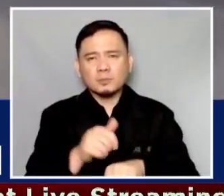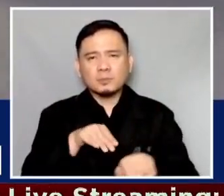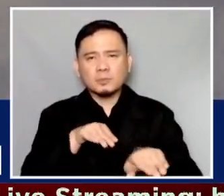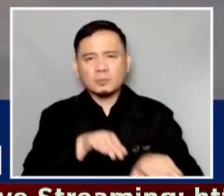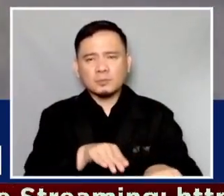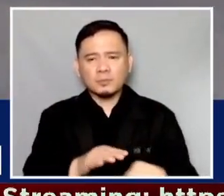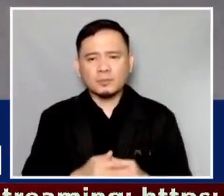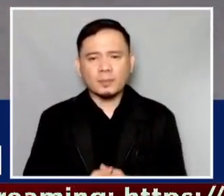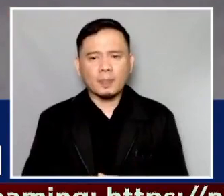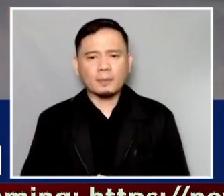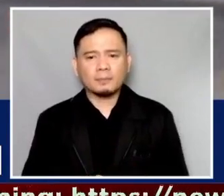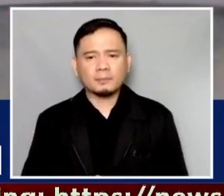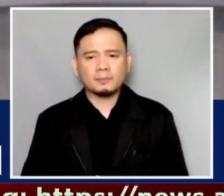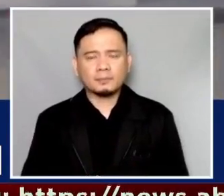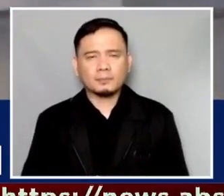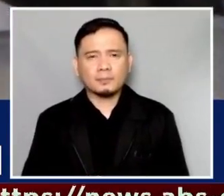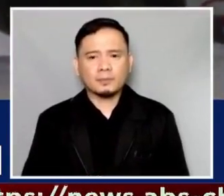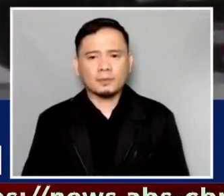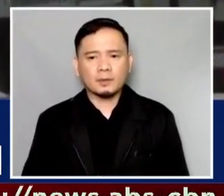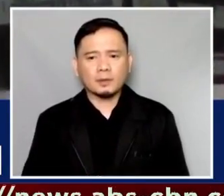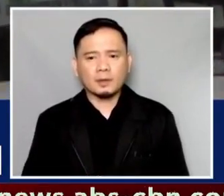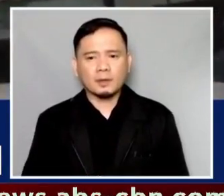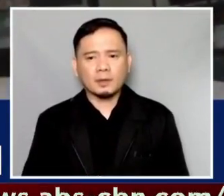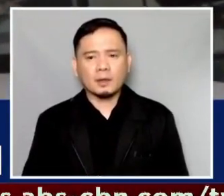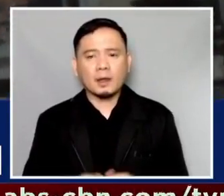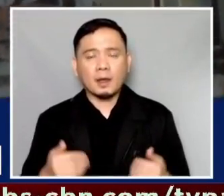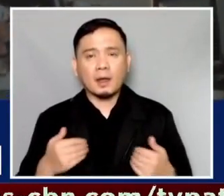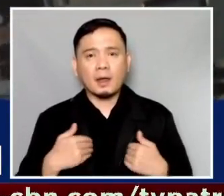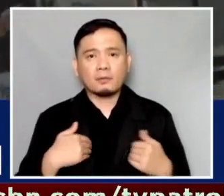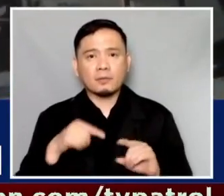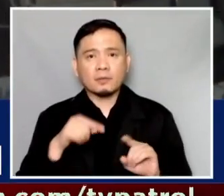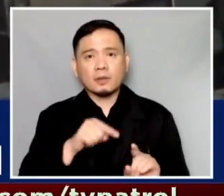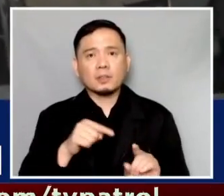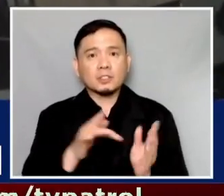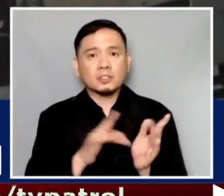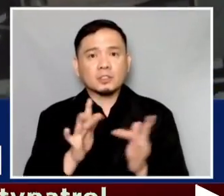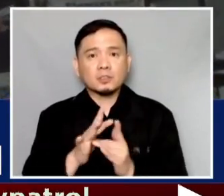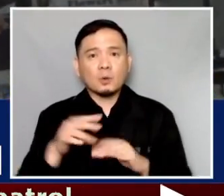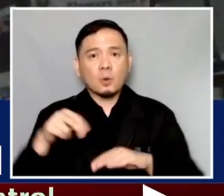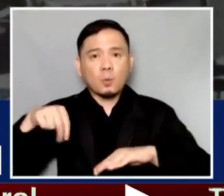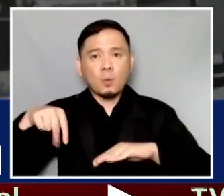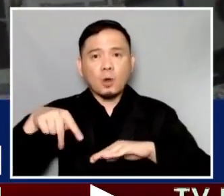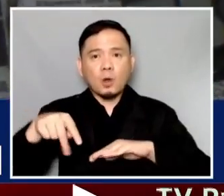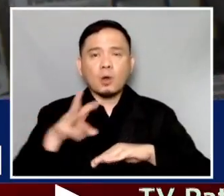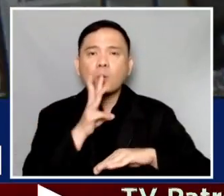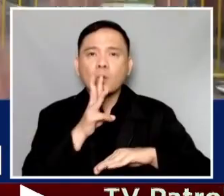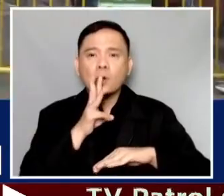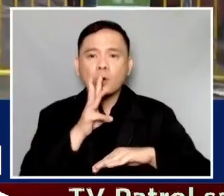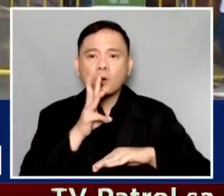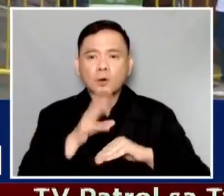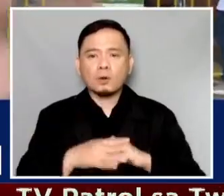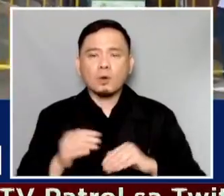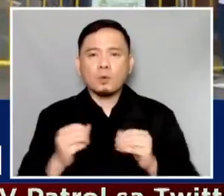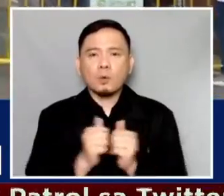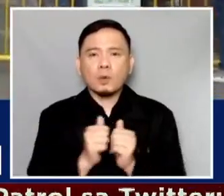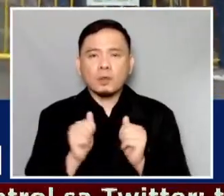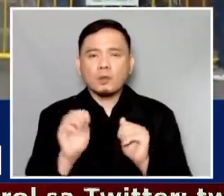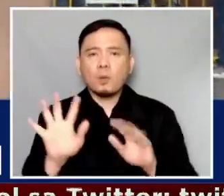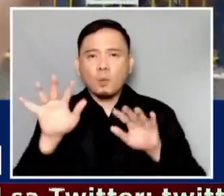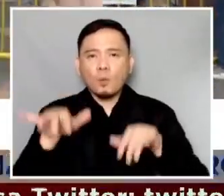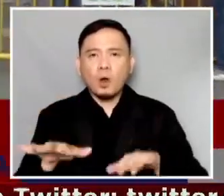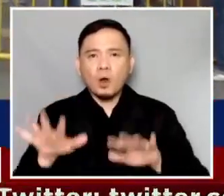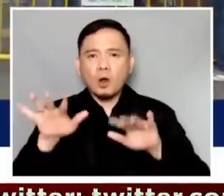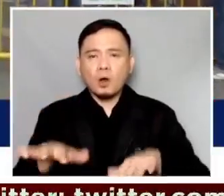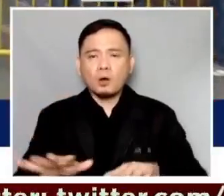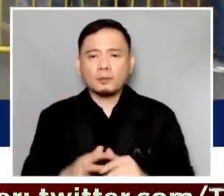isda. Inabangan din ang karosa ng paglakad ni Jesus sa ibabaw ng tubig na animoy may gumagalaw na alon. Last 6 weeks po,